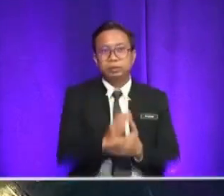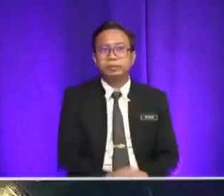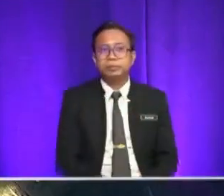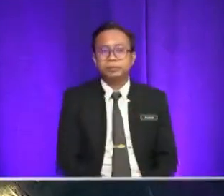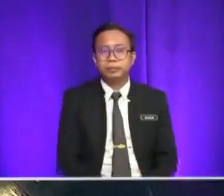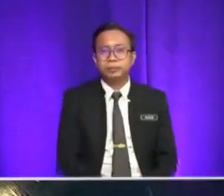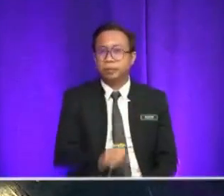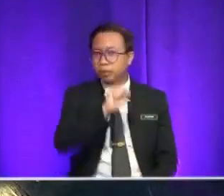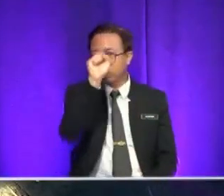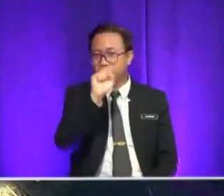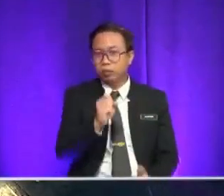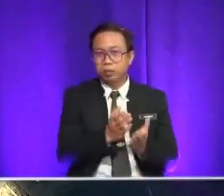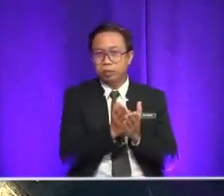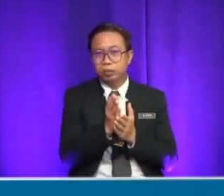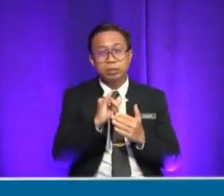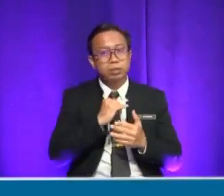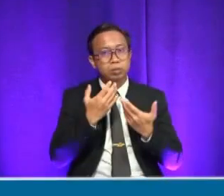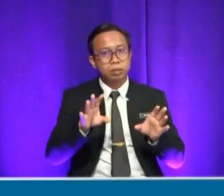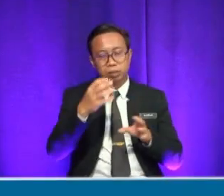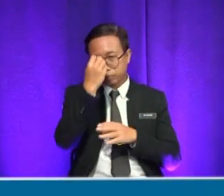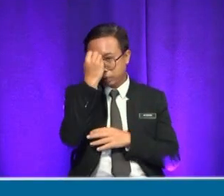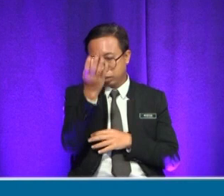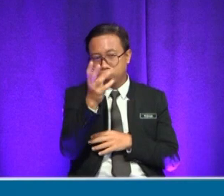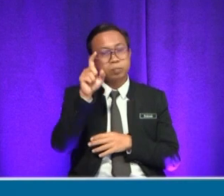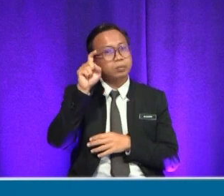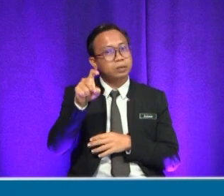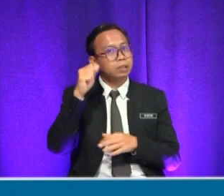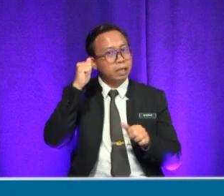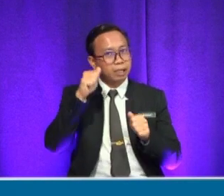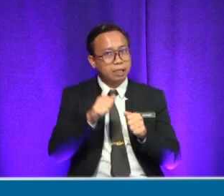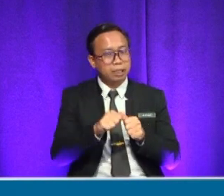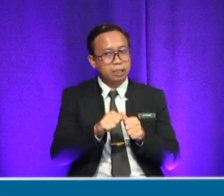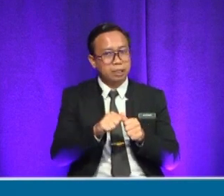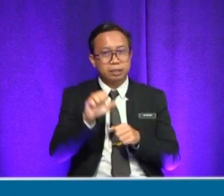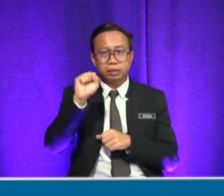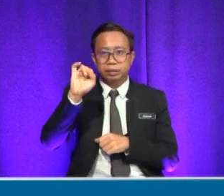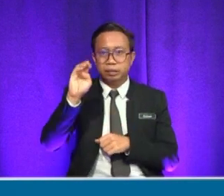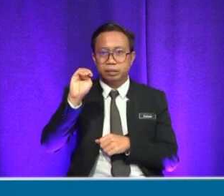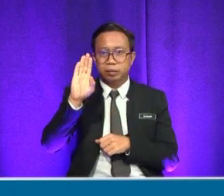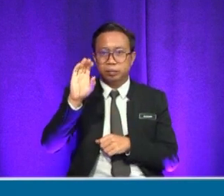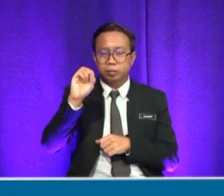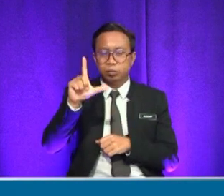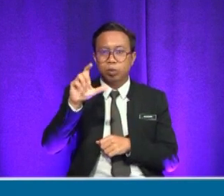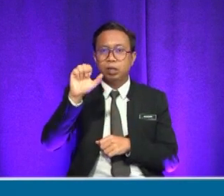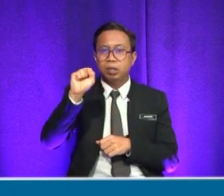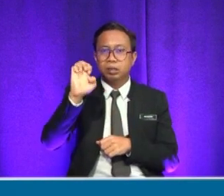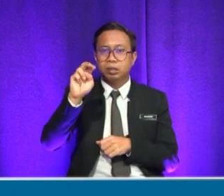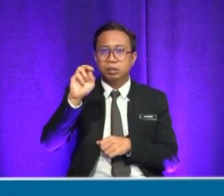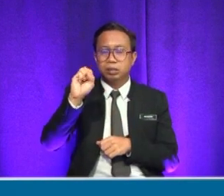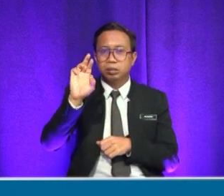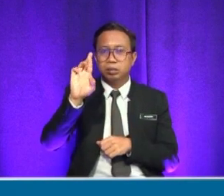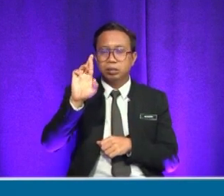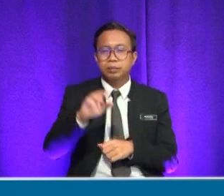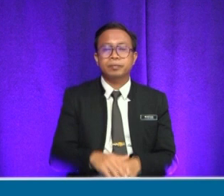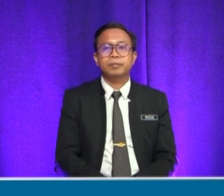Okey, soalan seterusnya saya dah pesan dengan murid-murid mesti ingat simbol sensor. Okey. Okey,